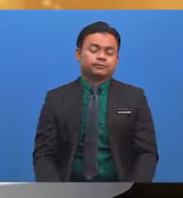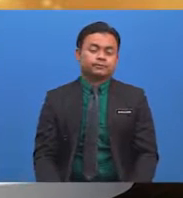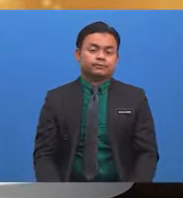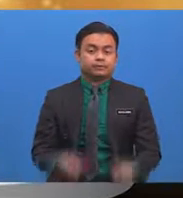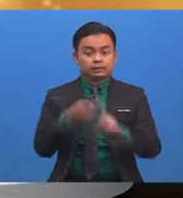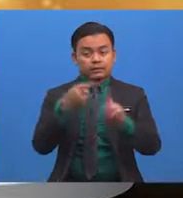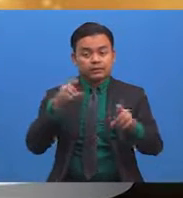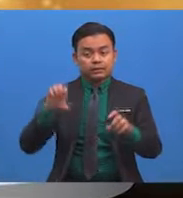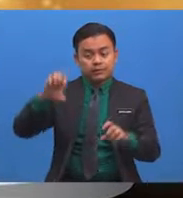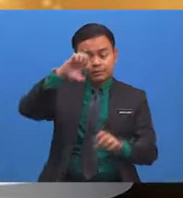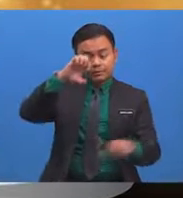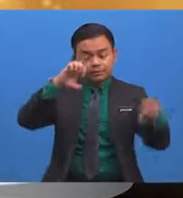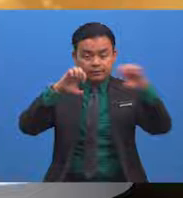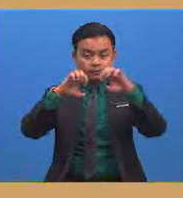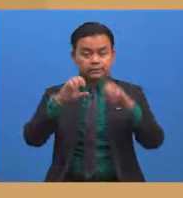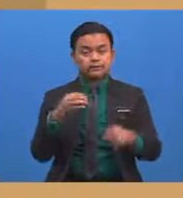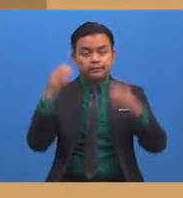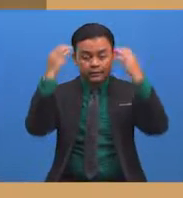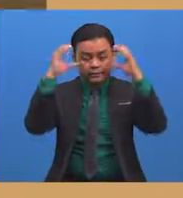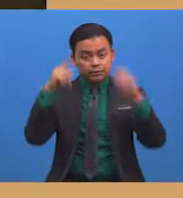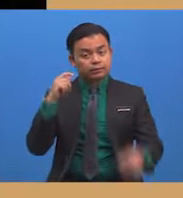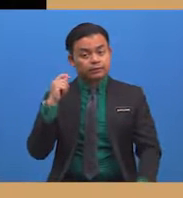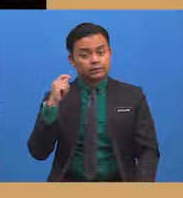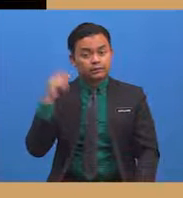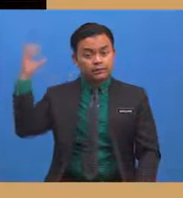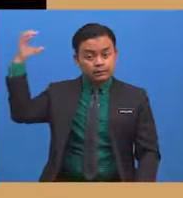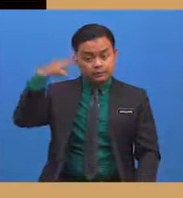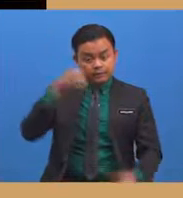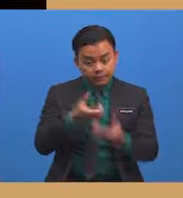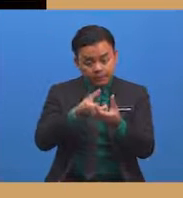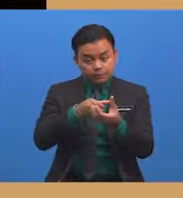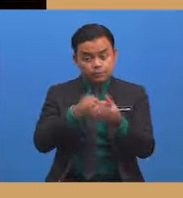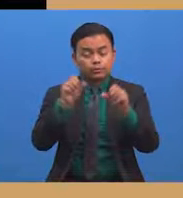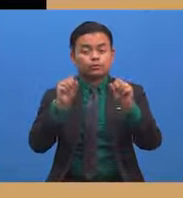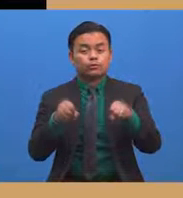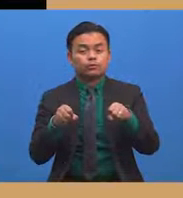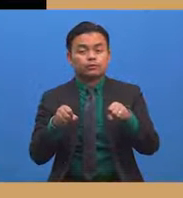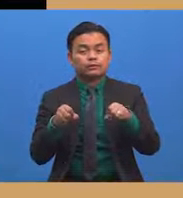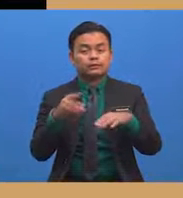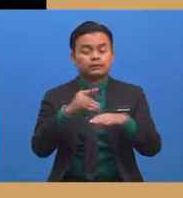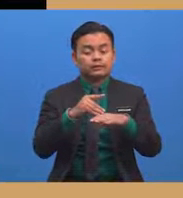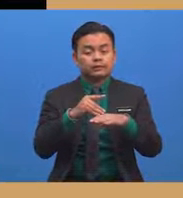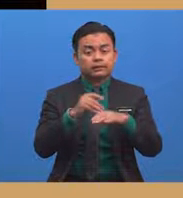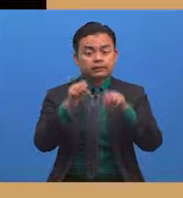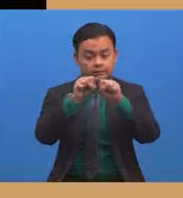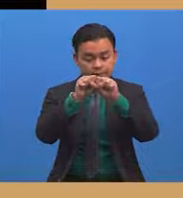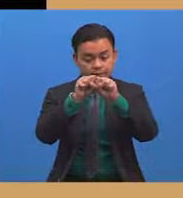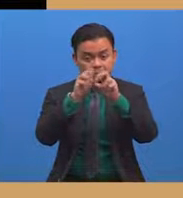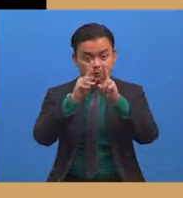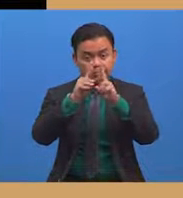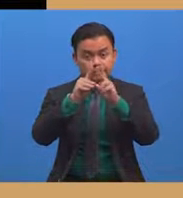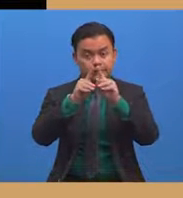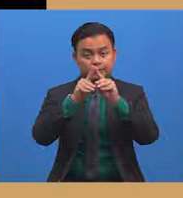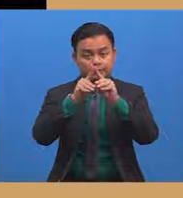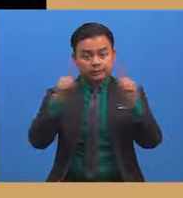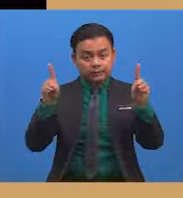tadi, cahaya daripada lampu solo boleh dilihat di dinding putih itu